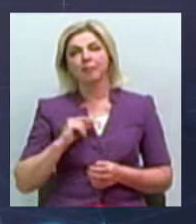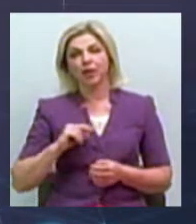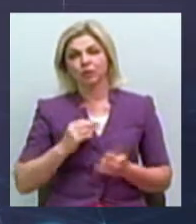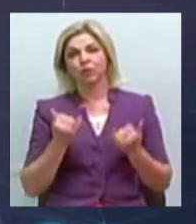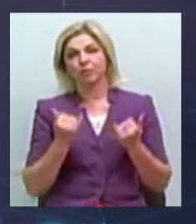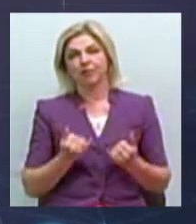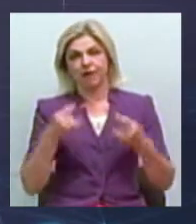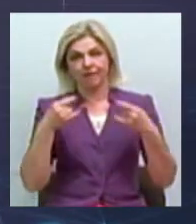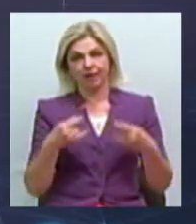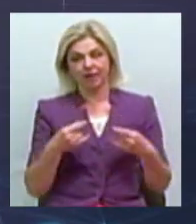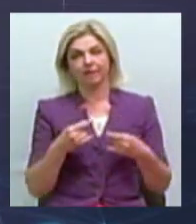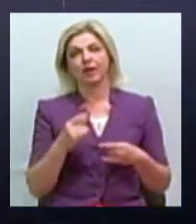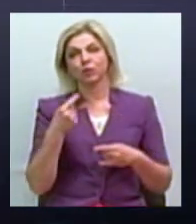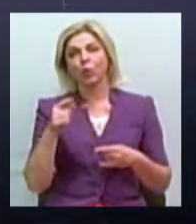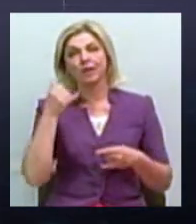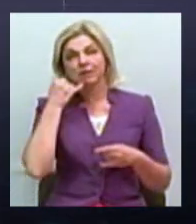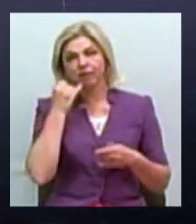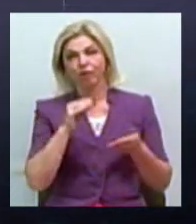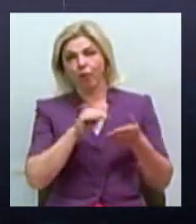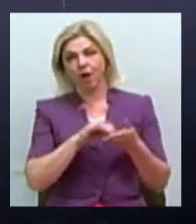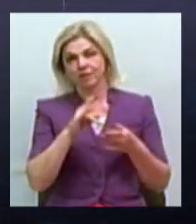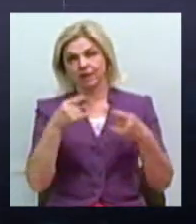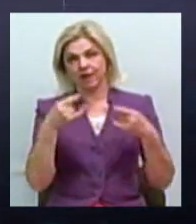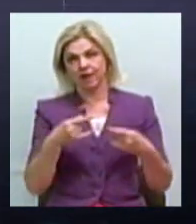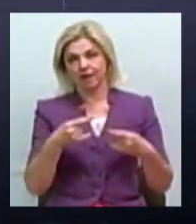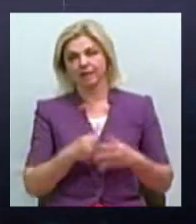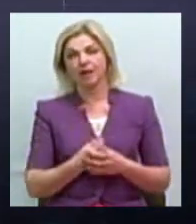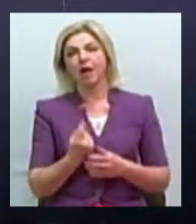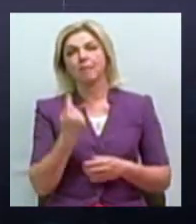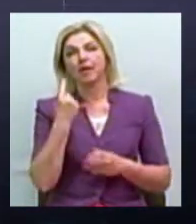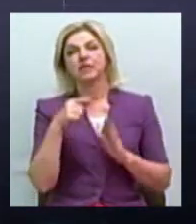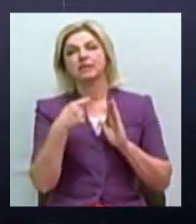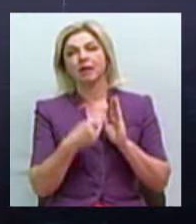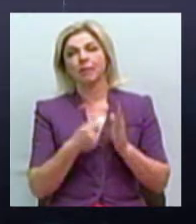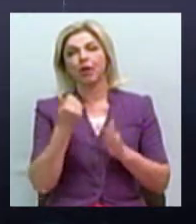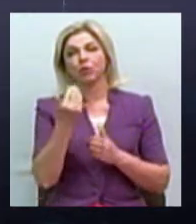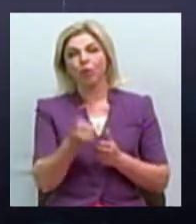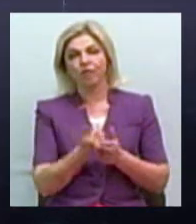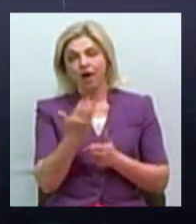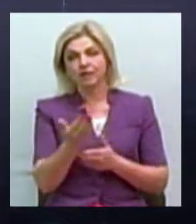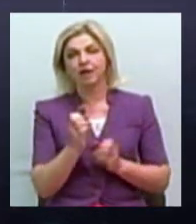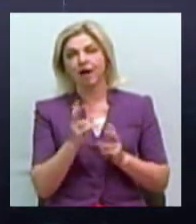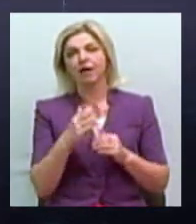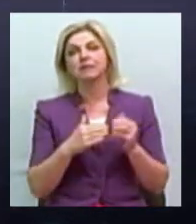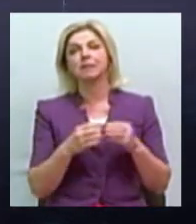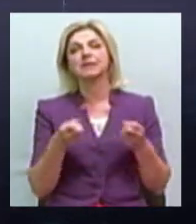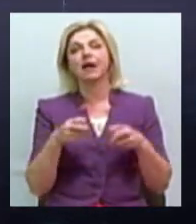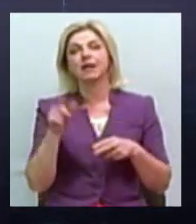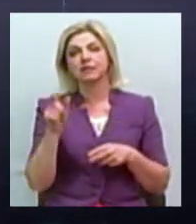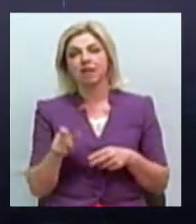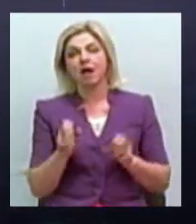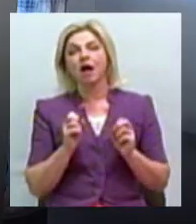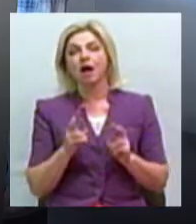студії 76-92-33. Ну, перше запитання до вас, як до фахівця. Наскільки ефективно, на вашу